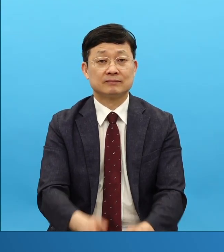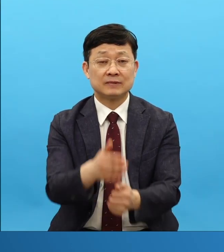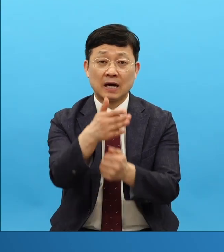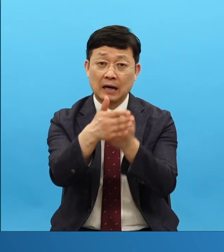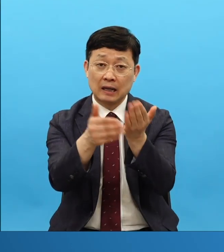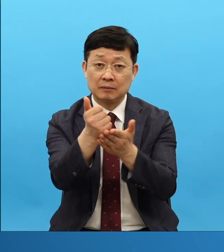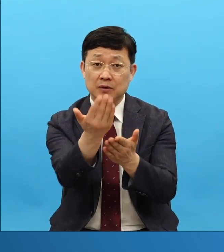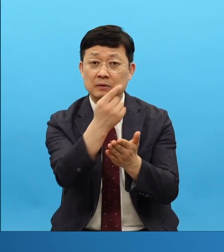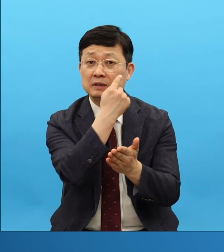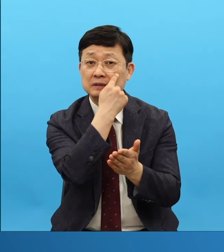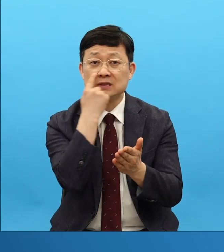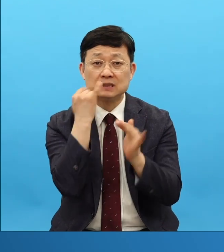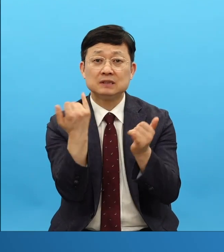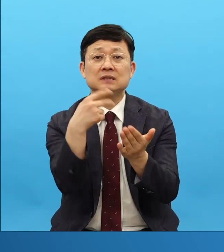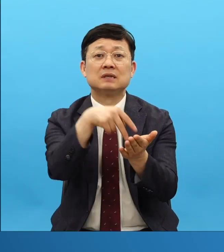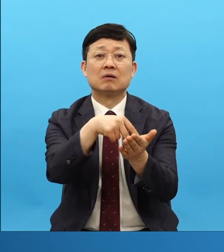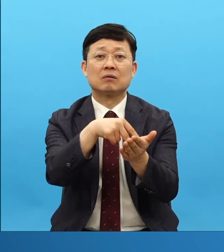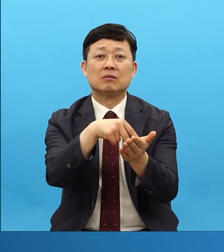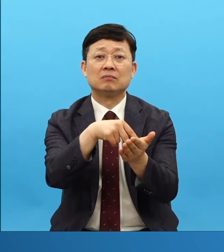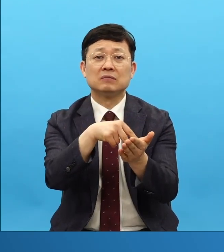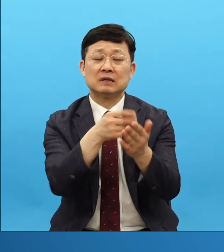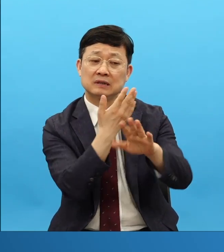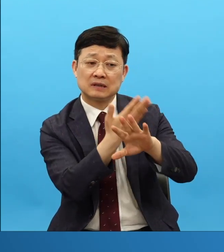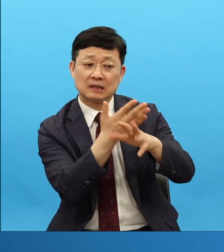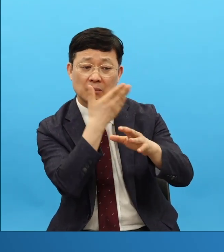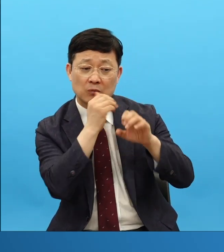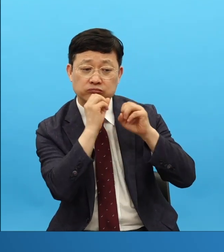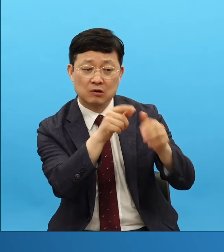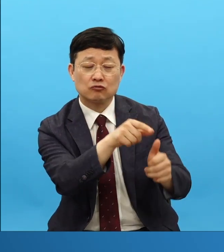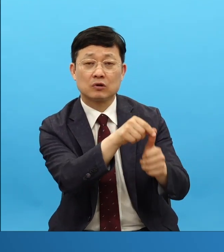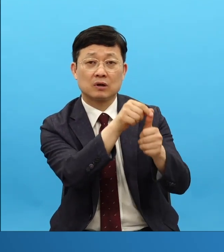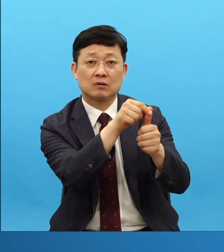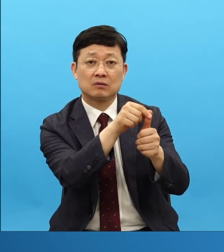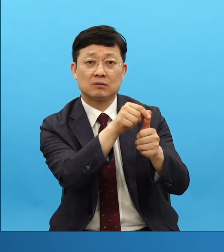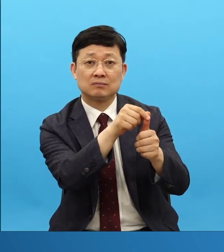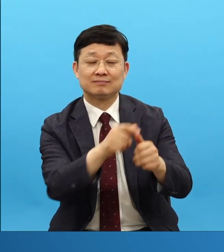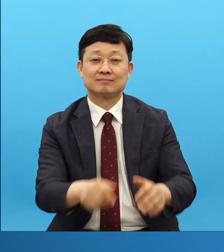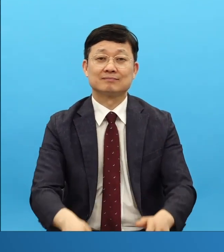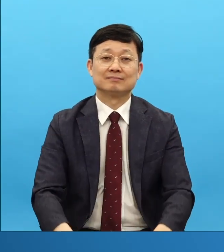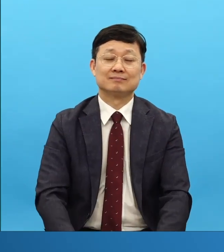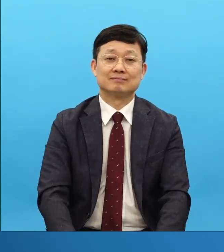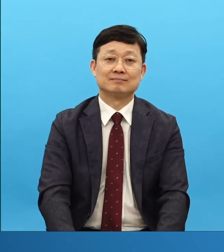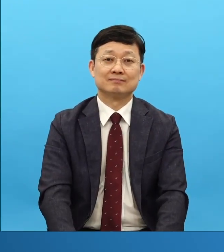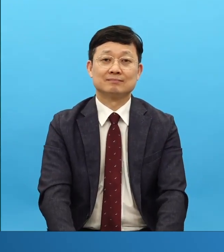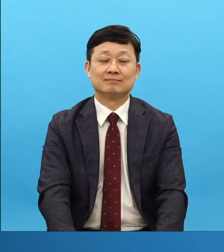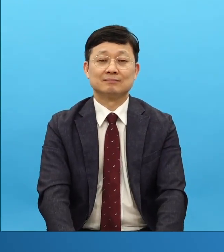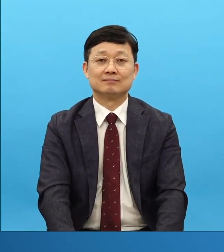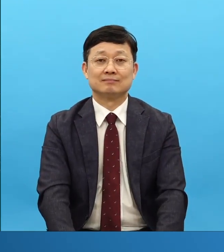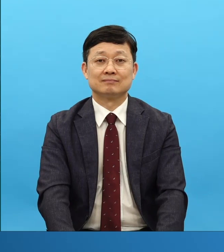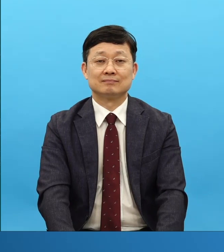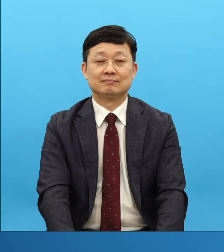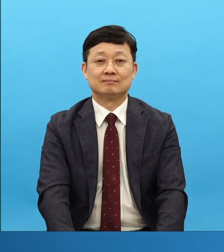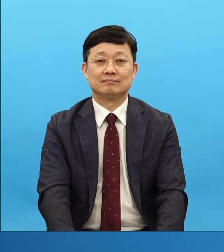세우고 렘넌트를 증인으로 세워서 다른 사람 살리는 거란 And 말이에요. God will raise you as the witnesses, the remnants as the witnesses to save